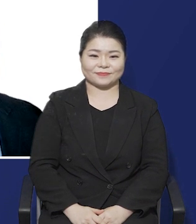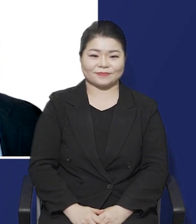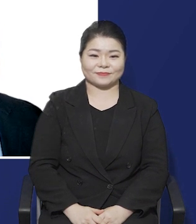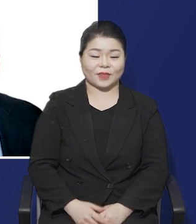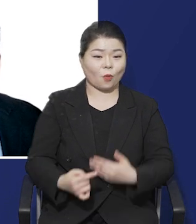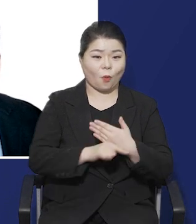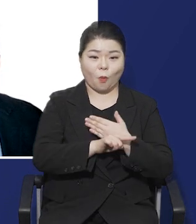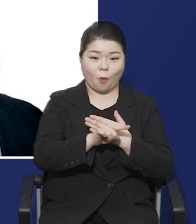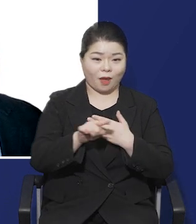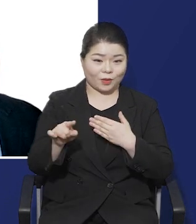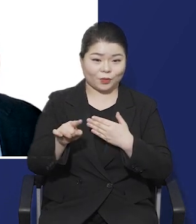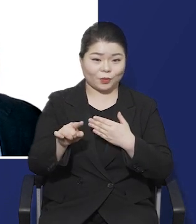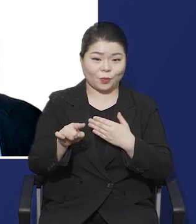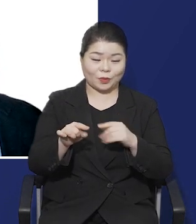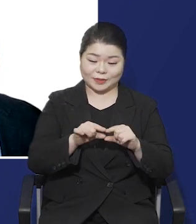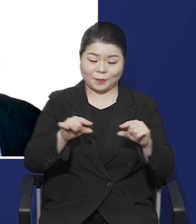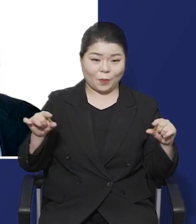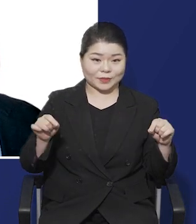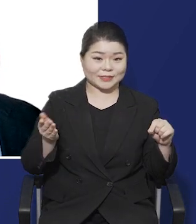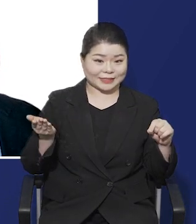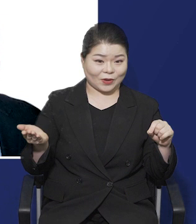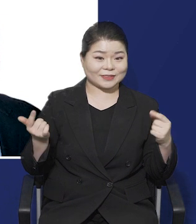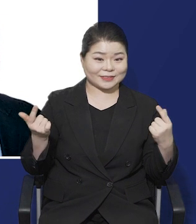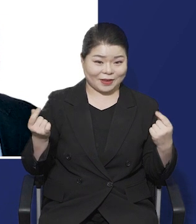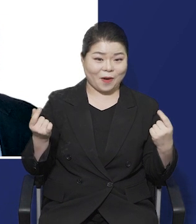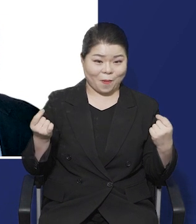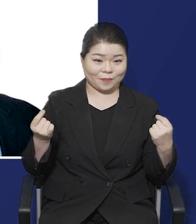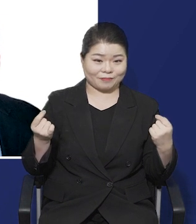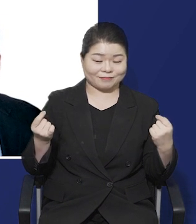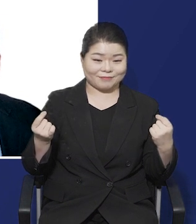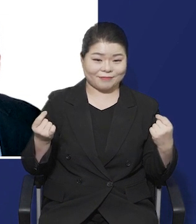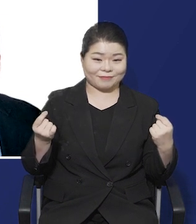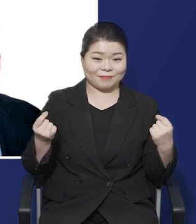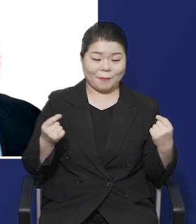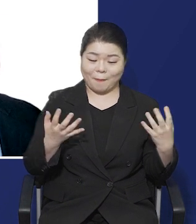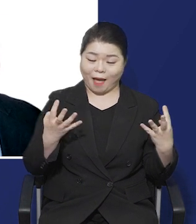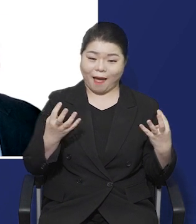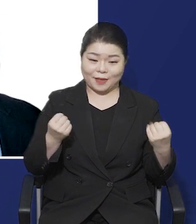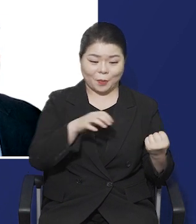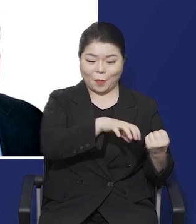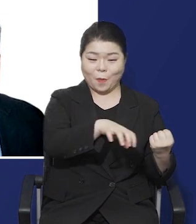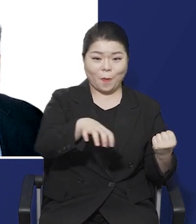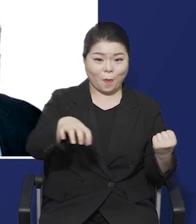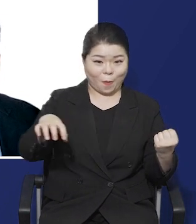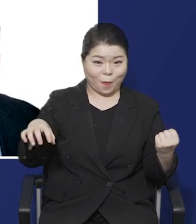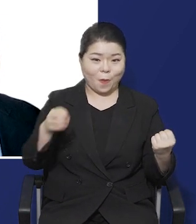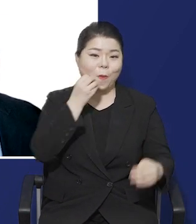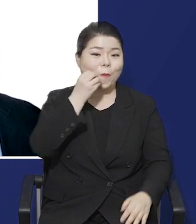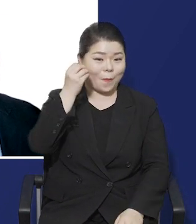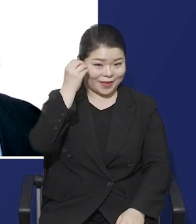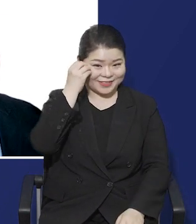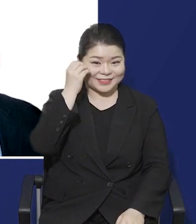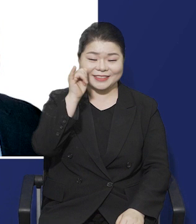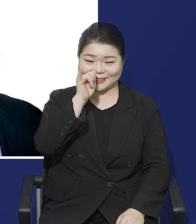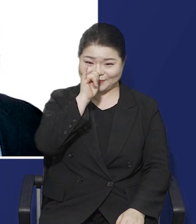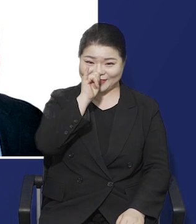그 외에도, 퀄리티 트레이드, 아이오퍼, 포린트레이드닷컴, 고퍼월드비즈니스닷컴 등의